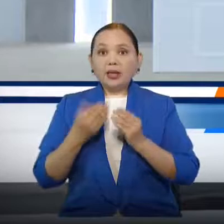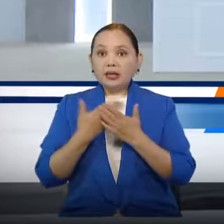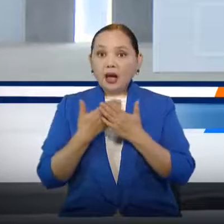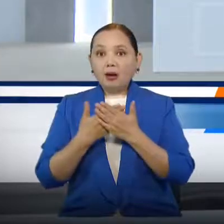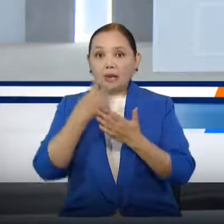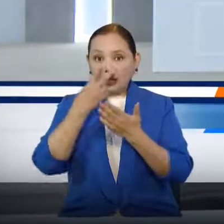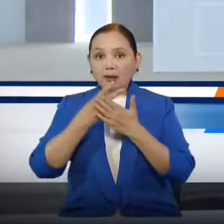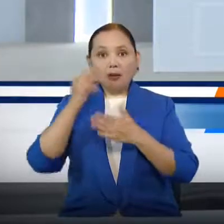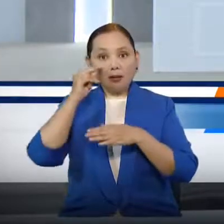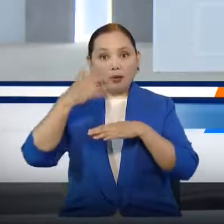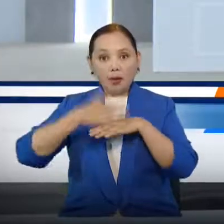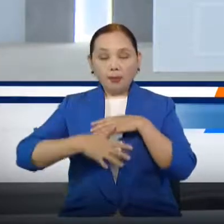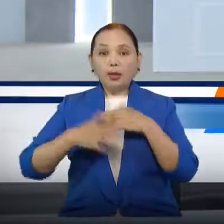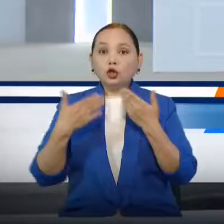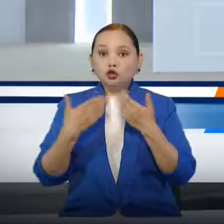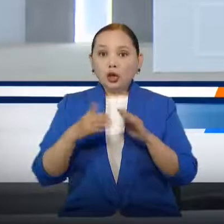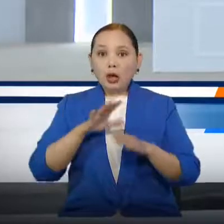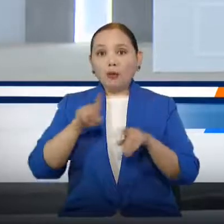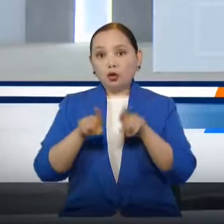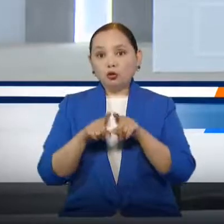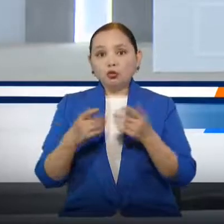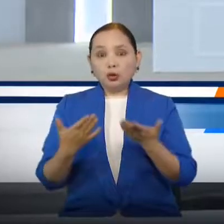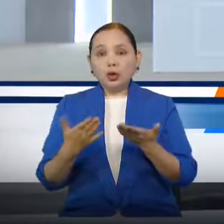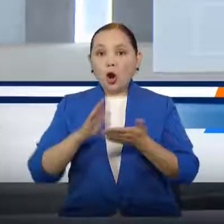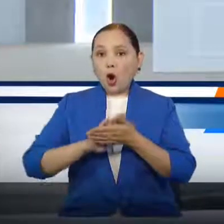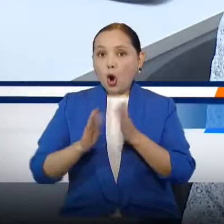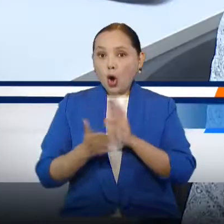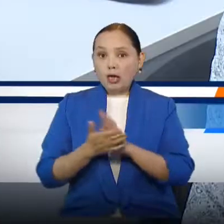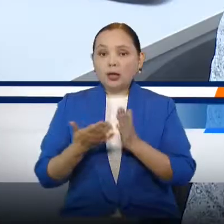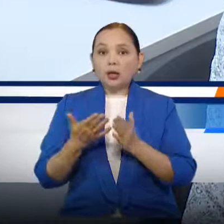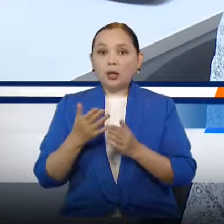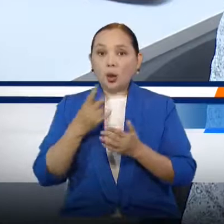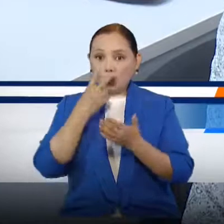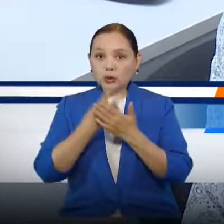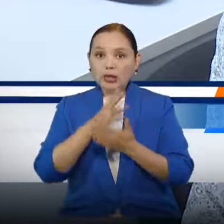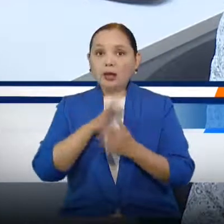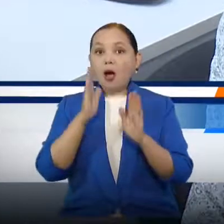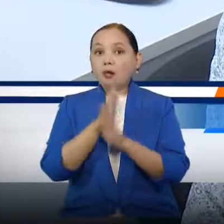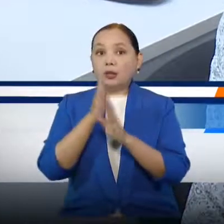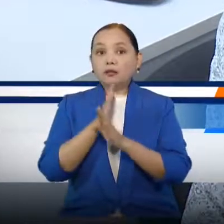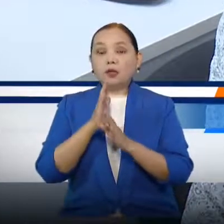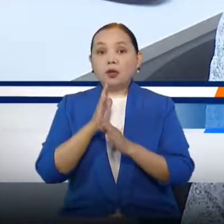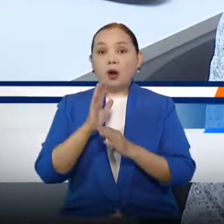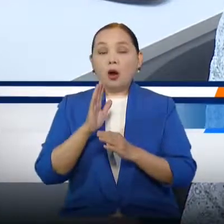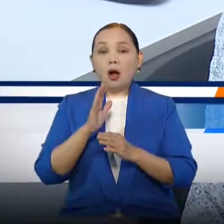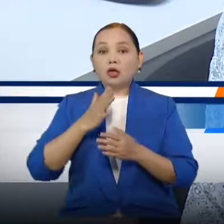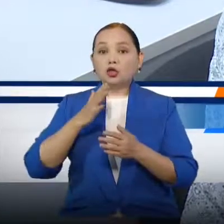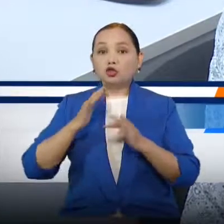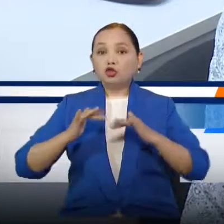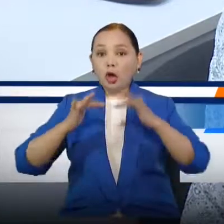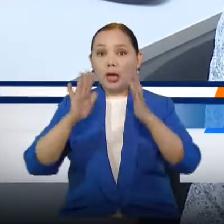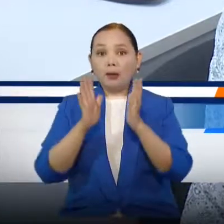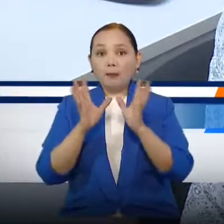qilib chiqqanimizda quyidagi holatlarni kuzatdik. Atmosfera havosini chang bilan